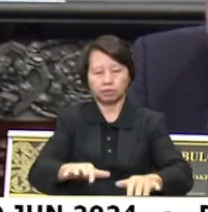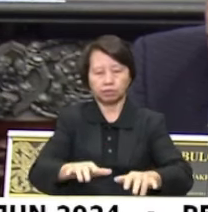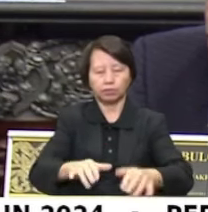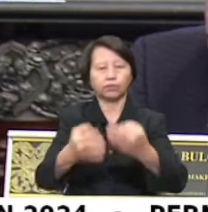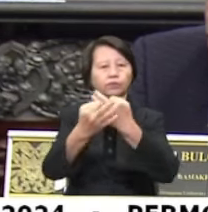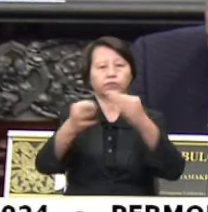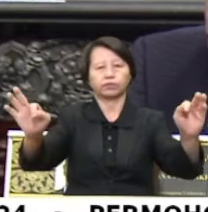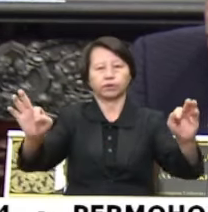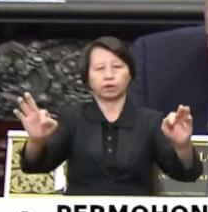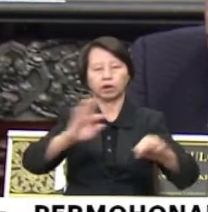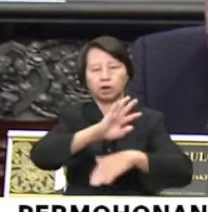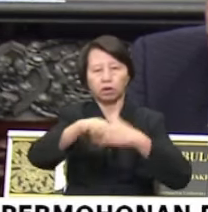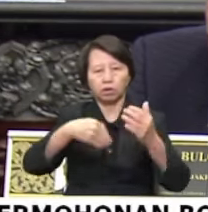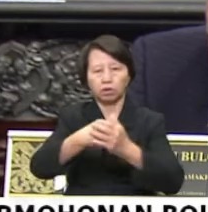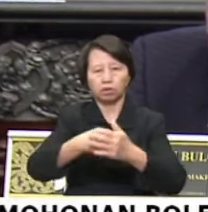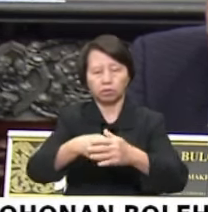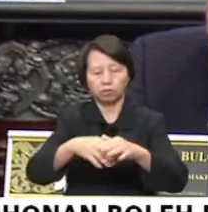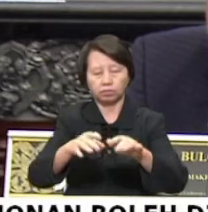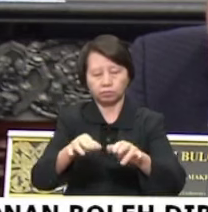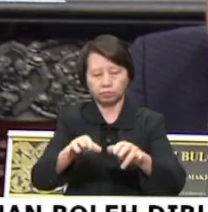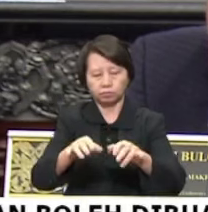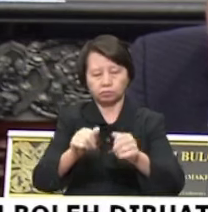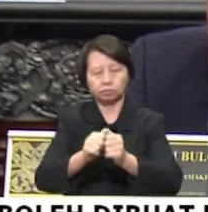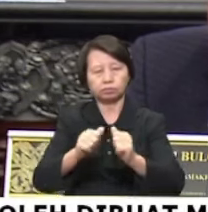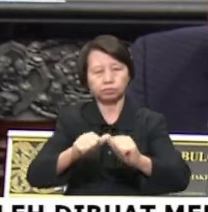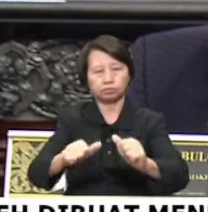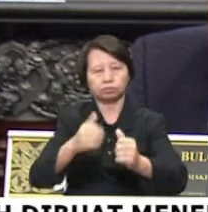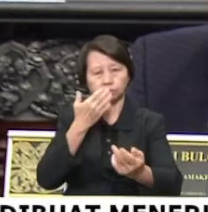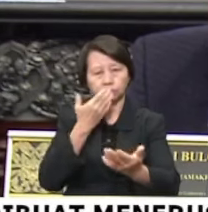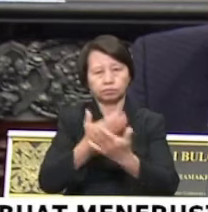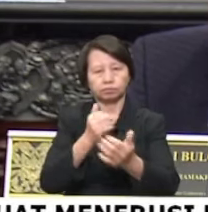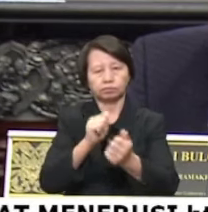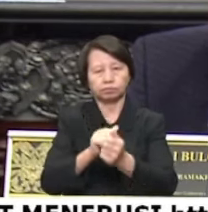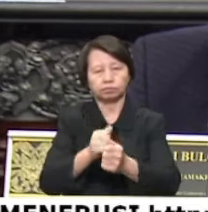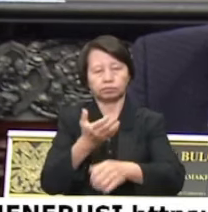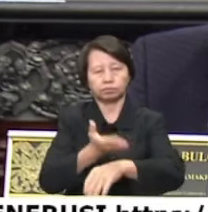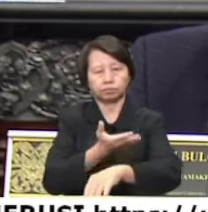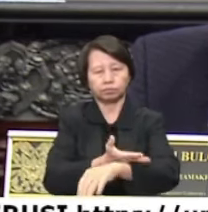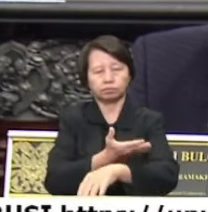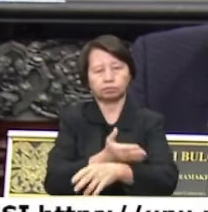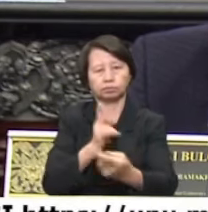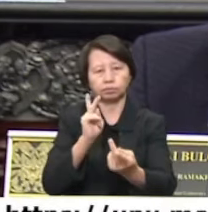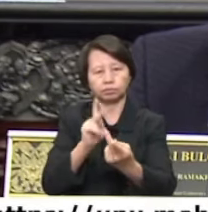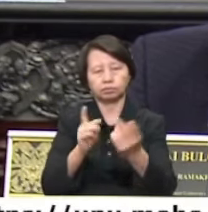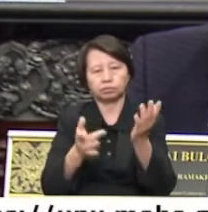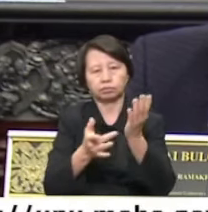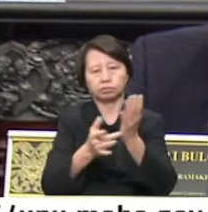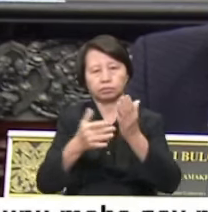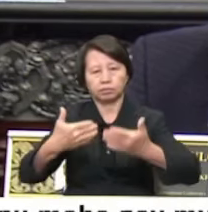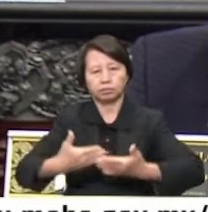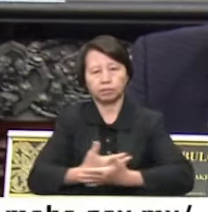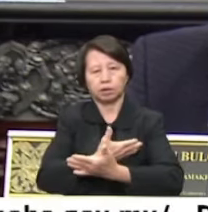aplikasi dan kandungan yang ditambah baik secara berterusan sesuai dengan perkembangan teknologi terkini.